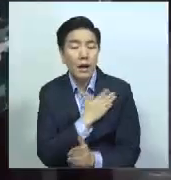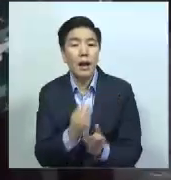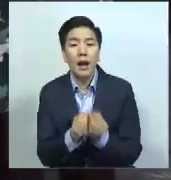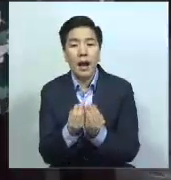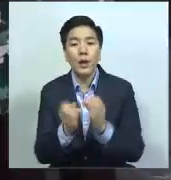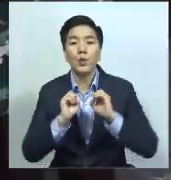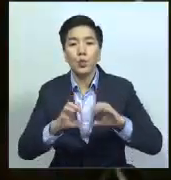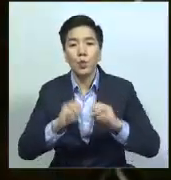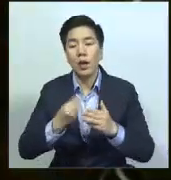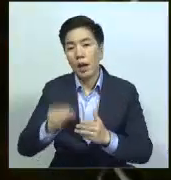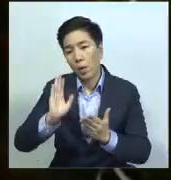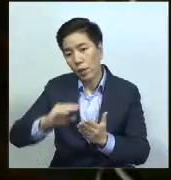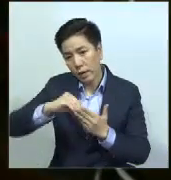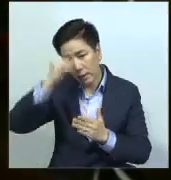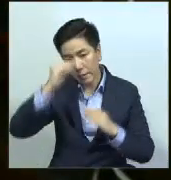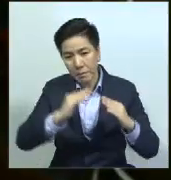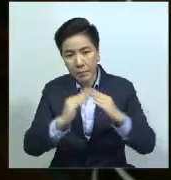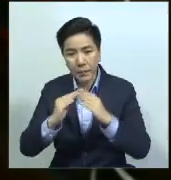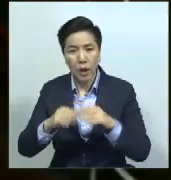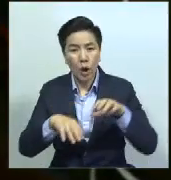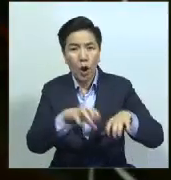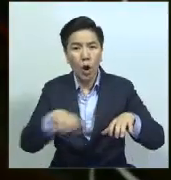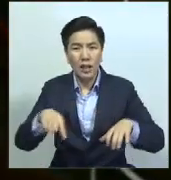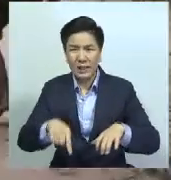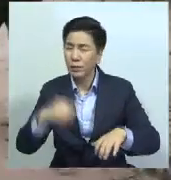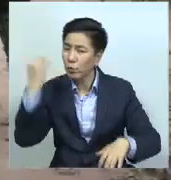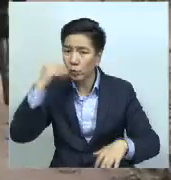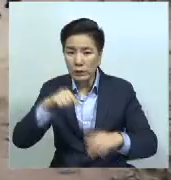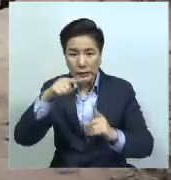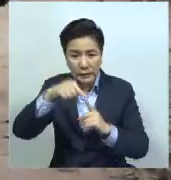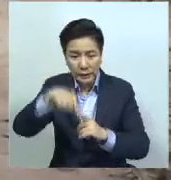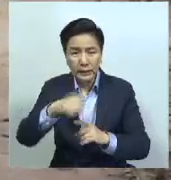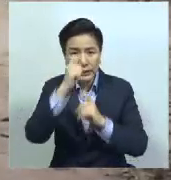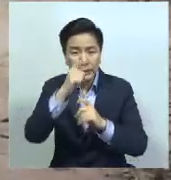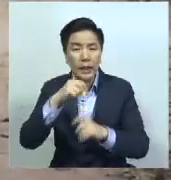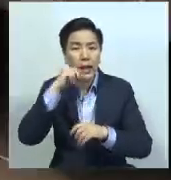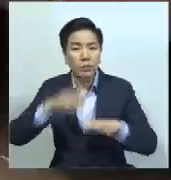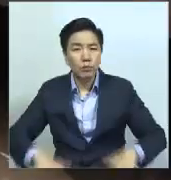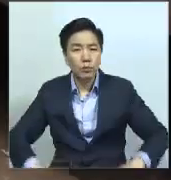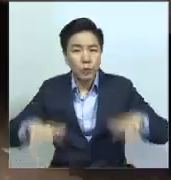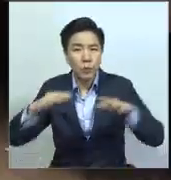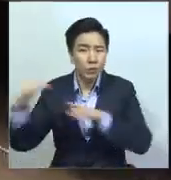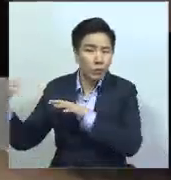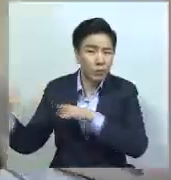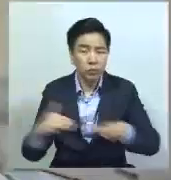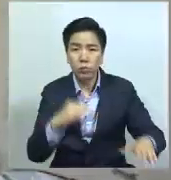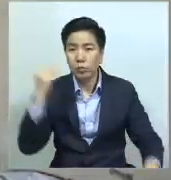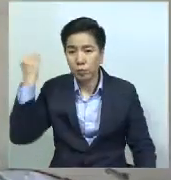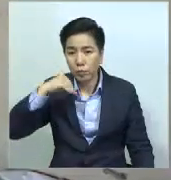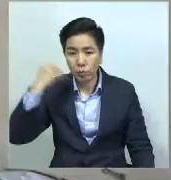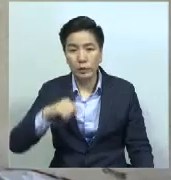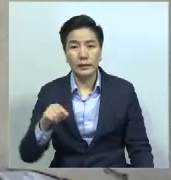ให้กับครูนักเรียนและชาวบ้านที่บ้านเกาะเสด็งเนื่องจากว่าที่นี่เป็นพื้นที่เสี่ยงภัยสูงจากน้ำป่าไหลหลาก